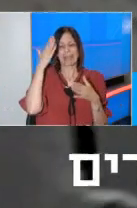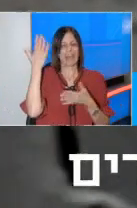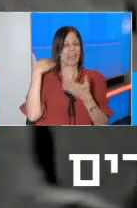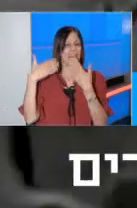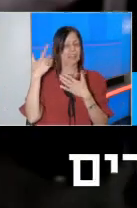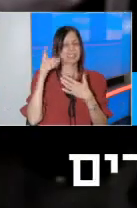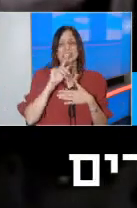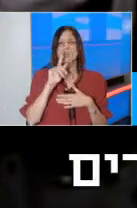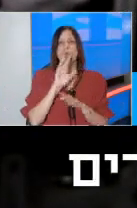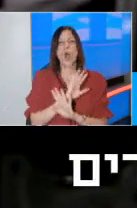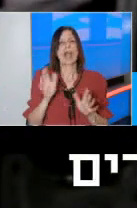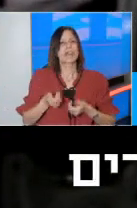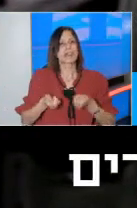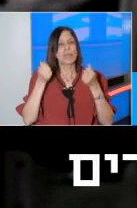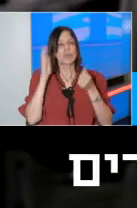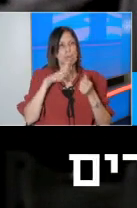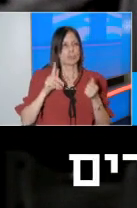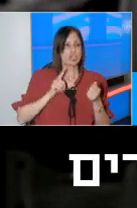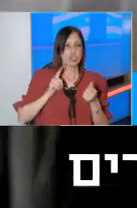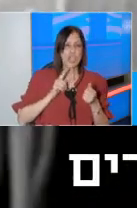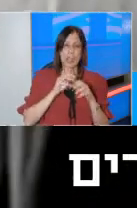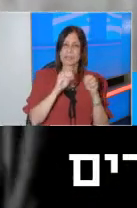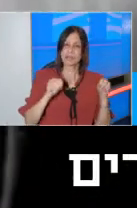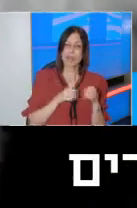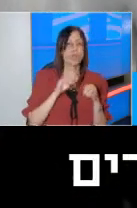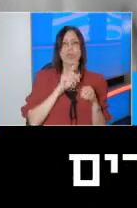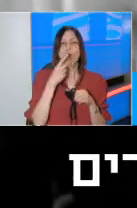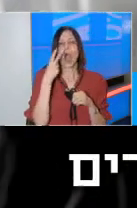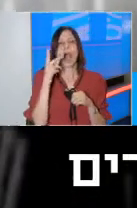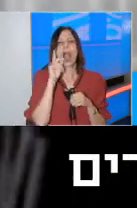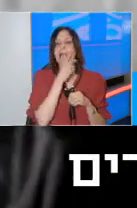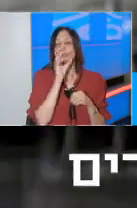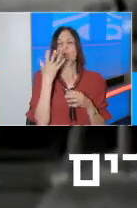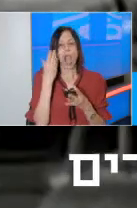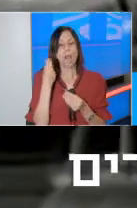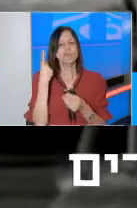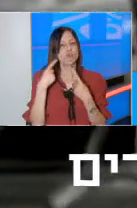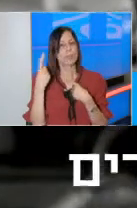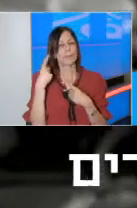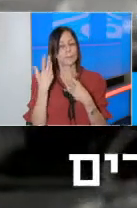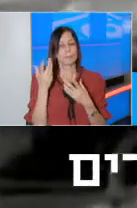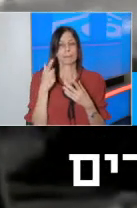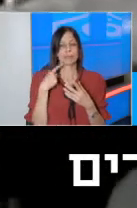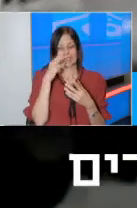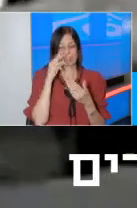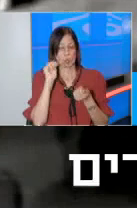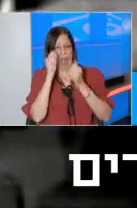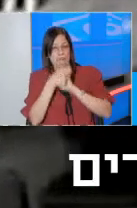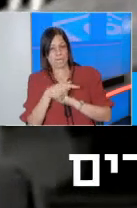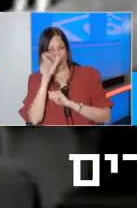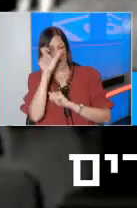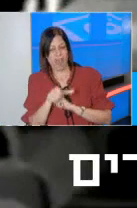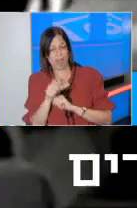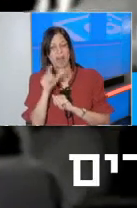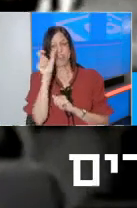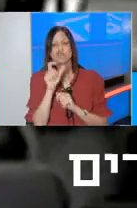זה גם ברמה האישית, המשפחתית. הוא לא ראה את אמא שלו המון שנים. ניסו פשוט להפוך אותם לאנשים אחרים. את יודעת,